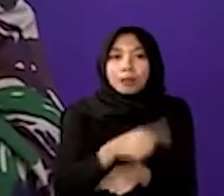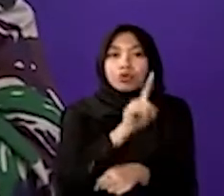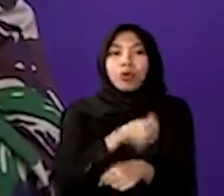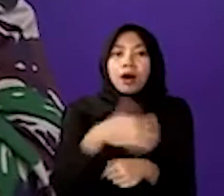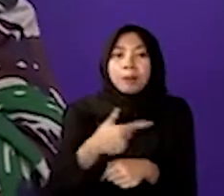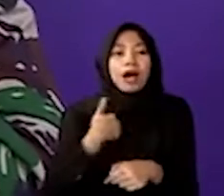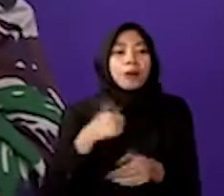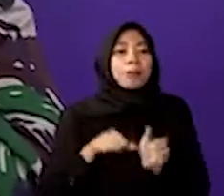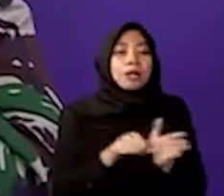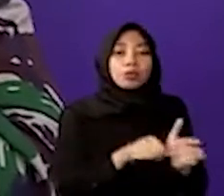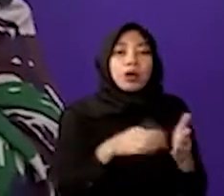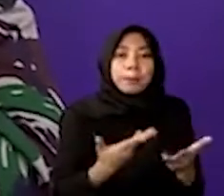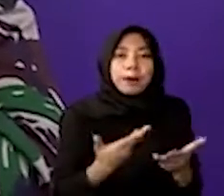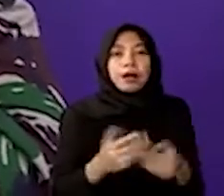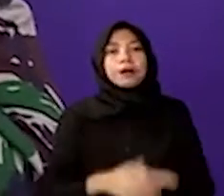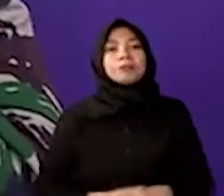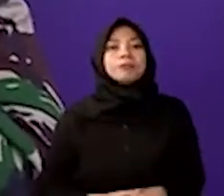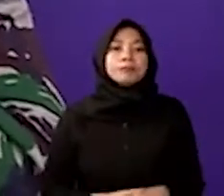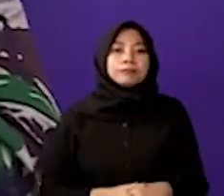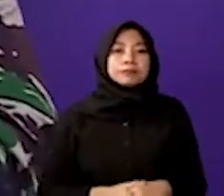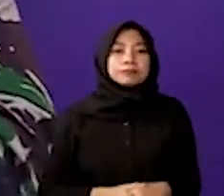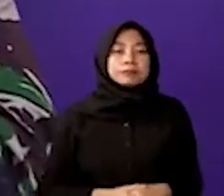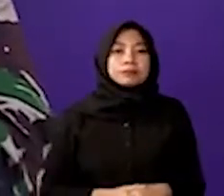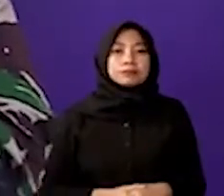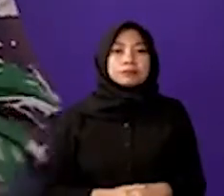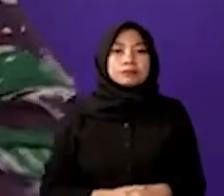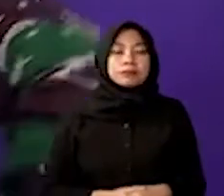Perlu lakukan untuk mempercepat atau